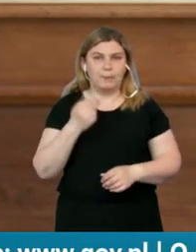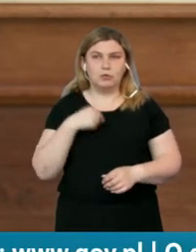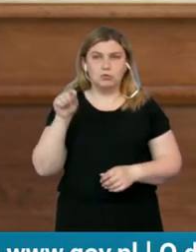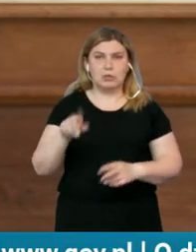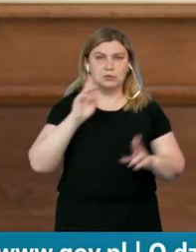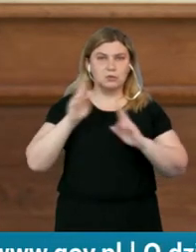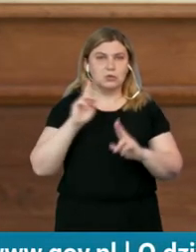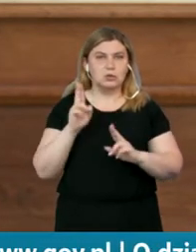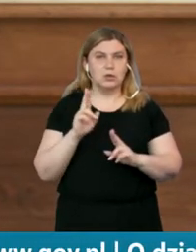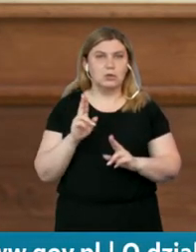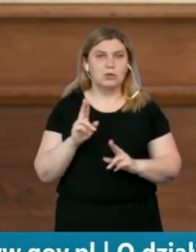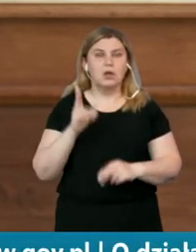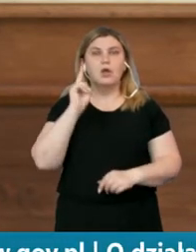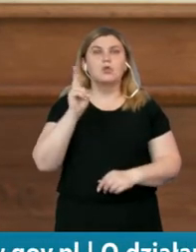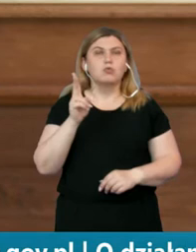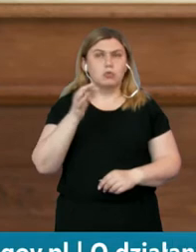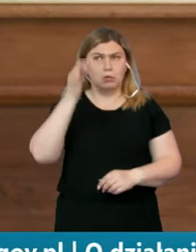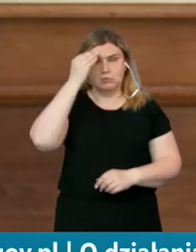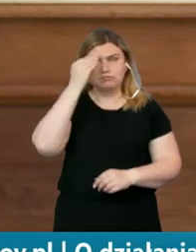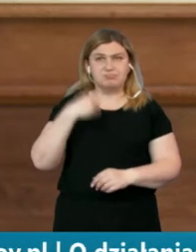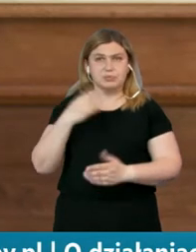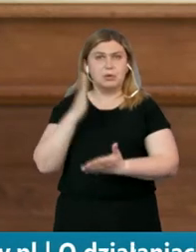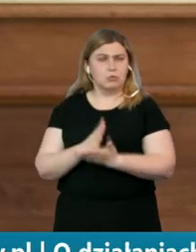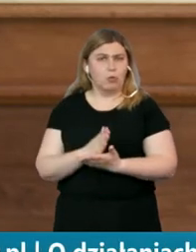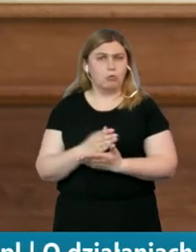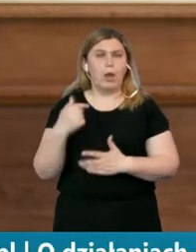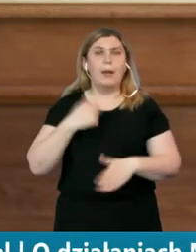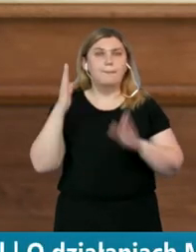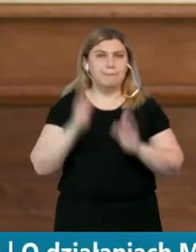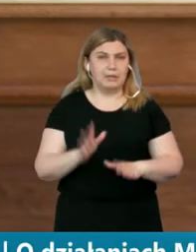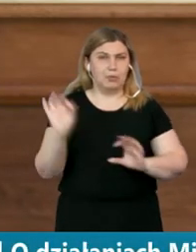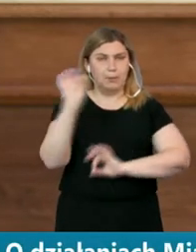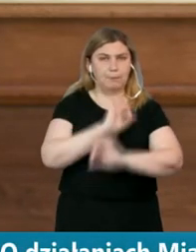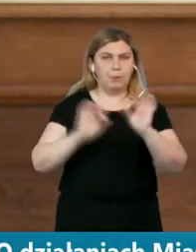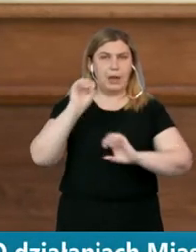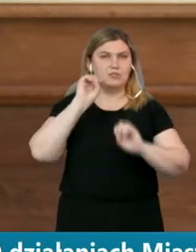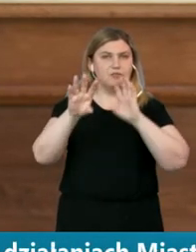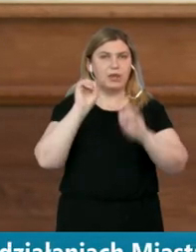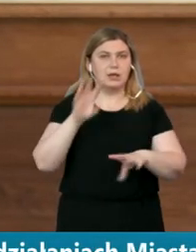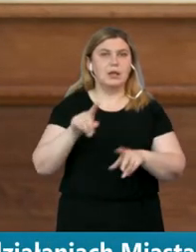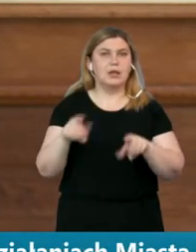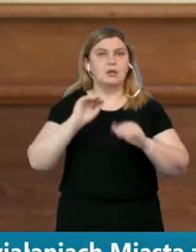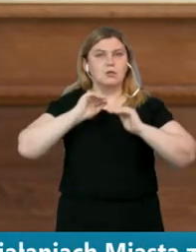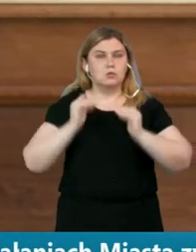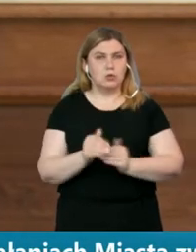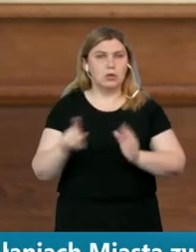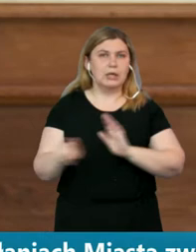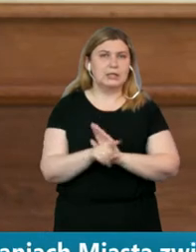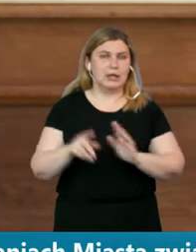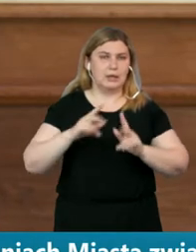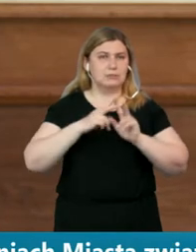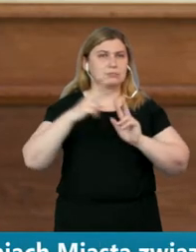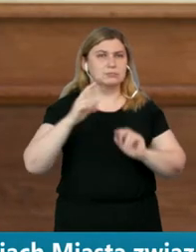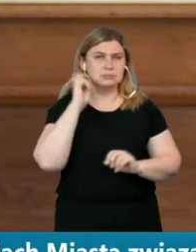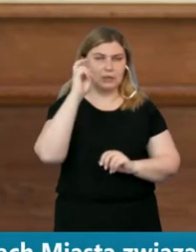już ktoś nam tutaj zgłosił. Będziemy korygowali te światła, skrócimy też cykl dla tramwaju, więc mam